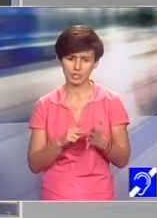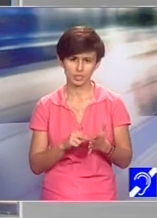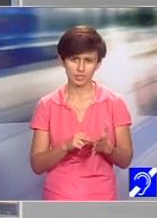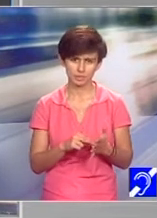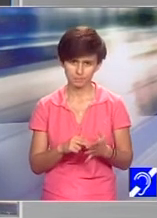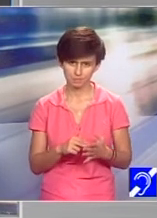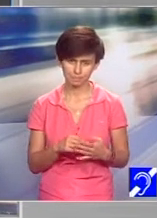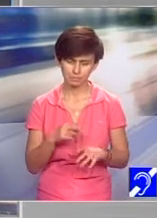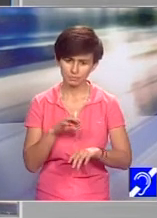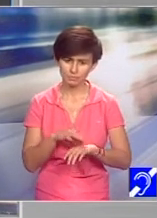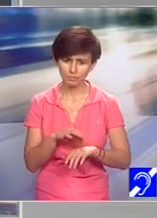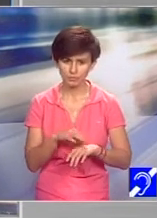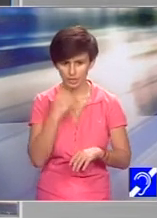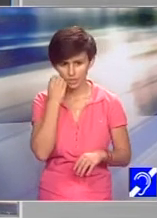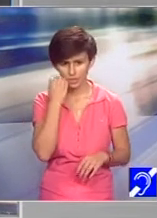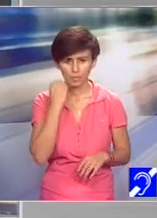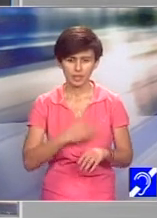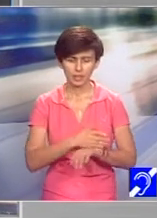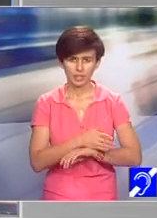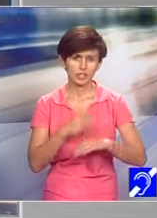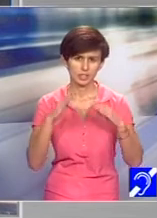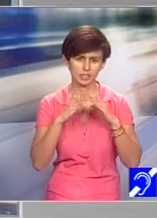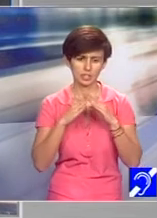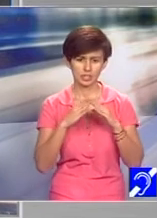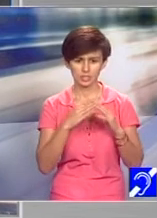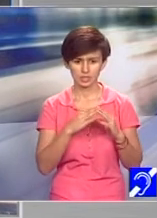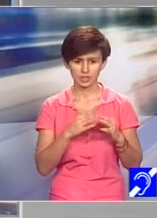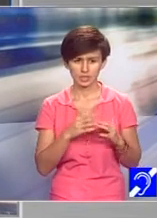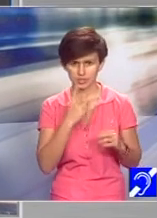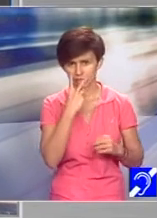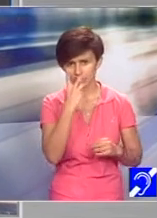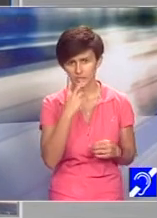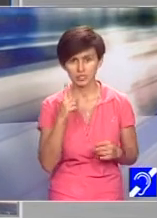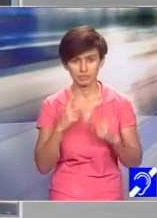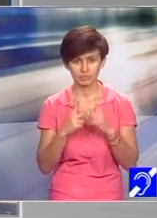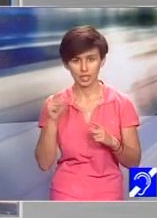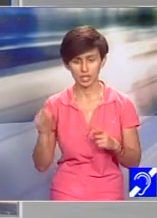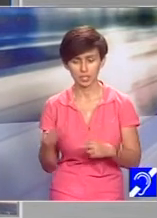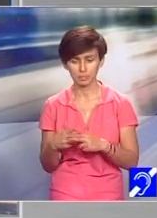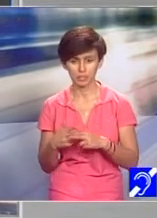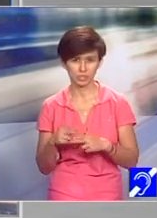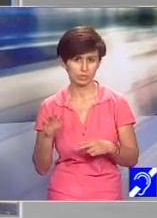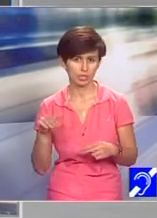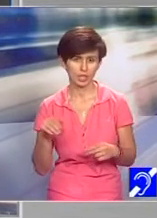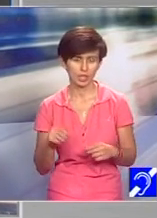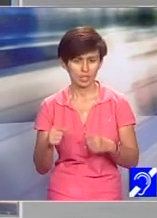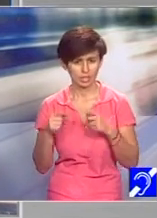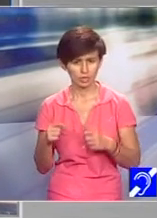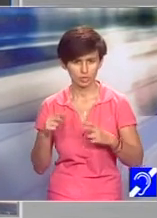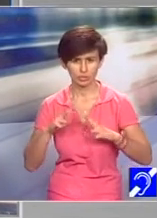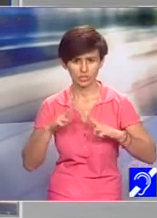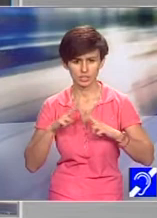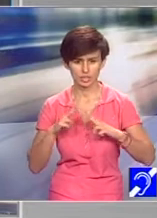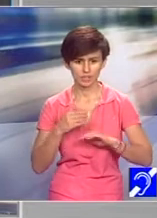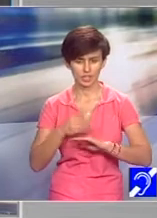clinic, când ai intrat în casă, să-ți dai seama că acel pacient are o stare gravă până începi să folosești aparatura.